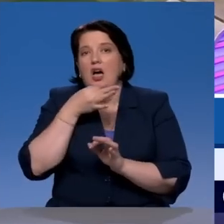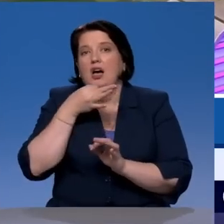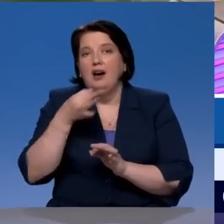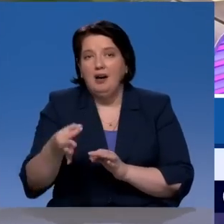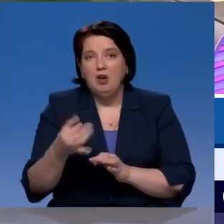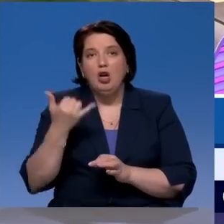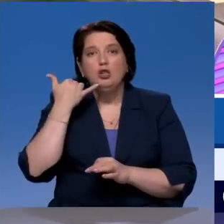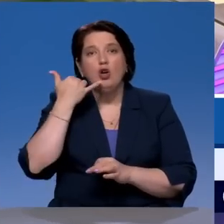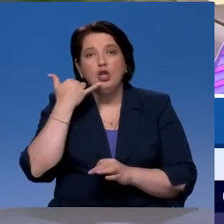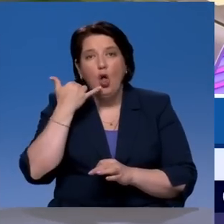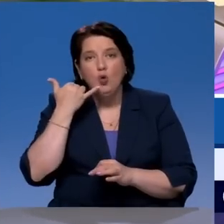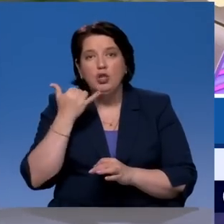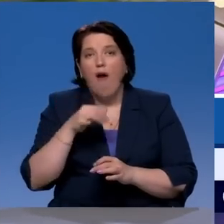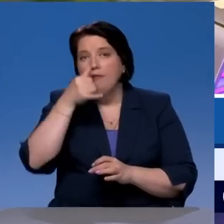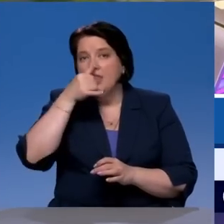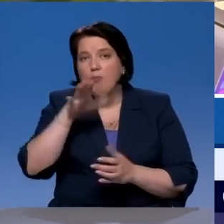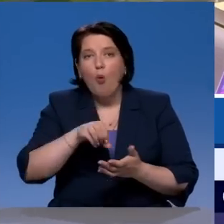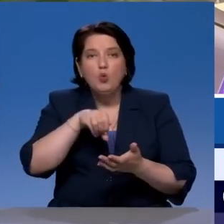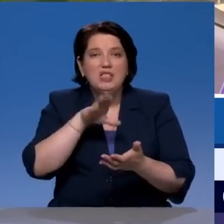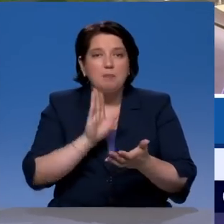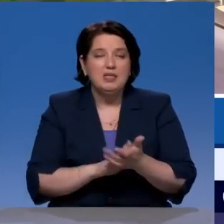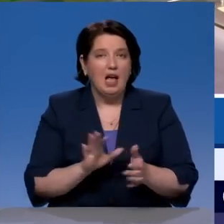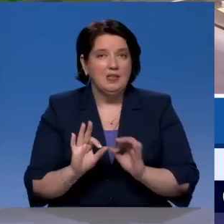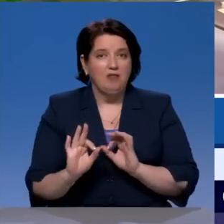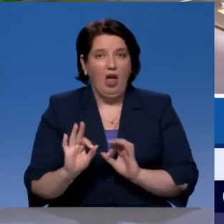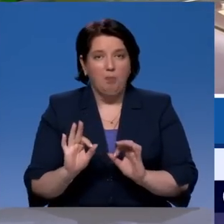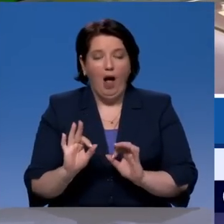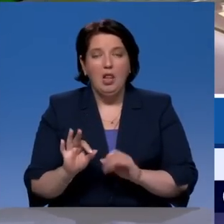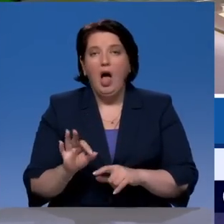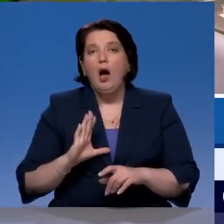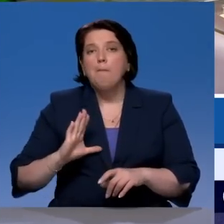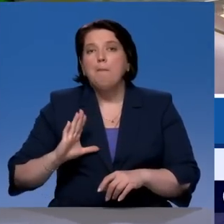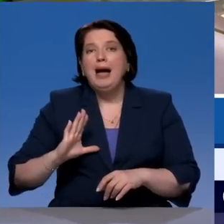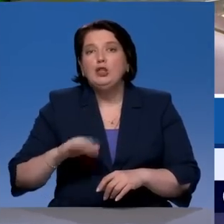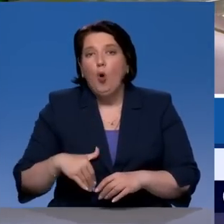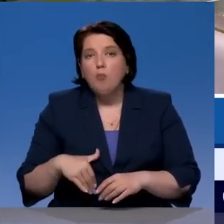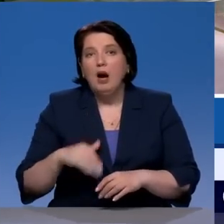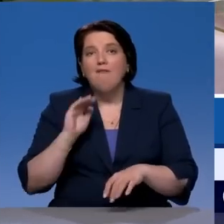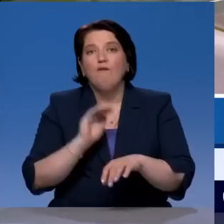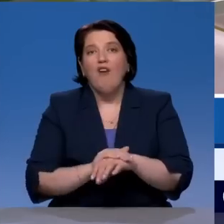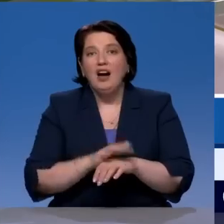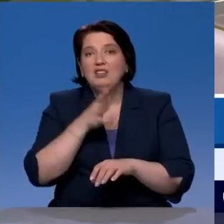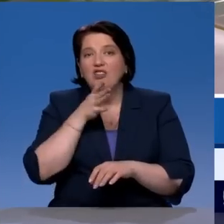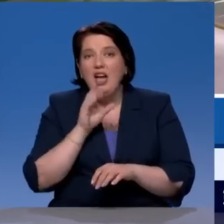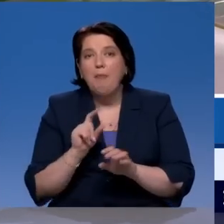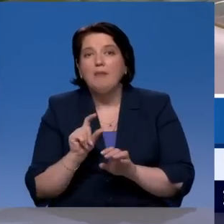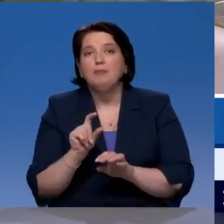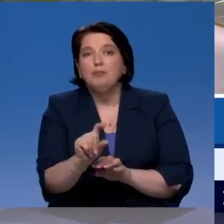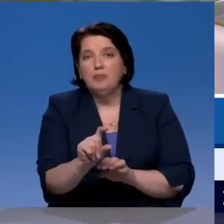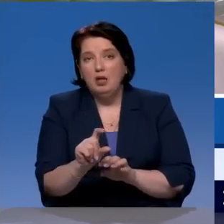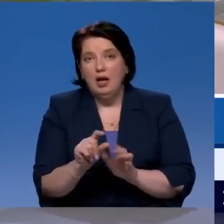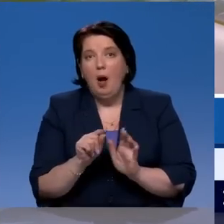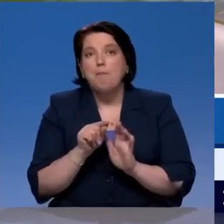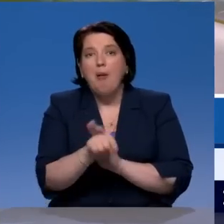кричат, верно. Да, не могут записаться нормально. Потом фактическое время приема вообще, есть ли эти окна, да? И вот